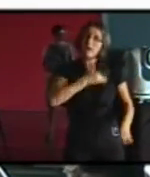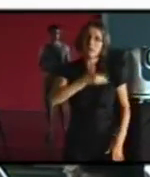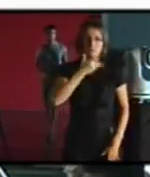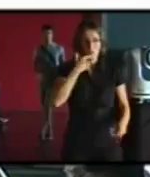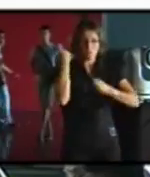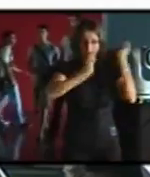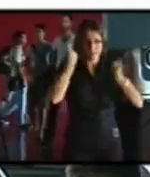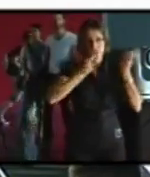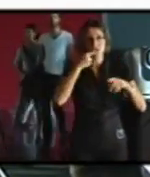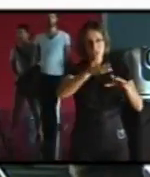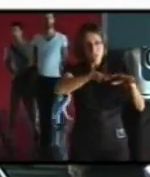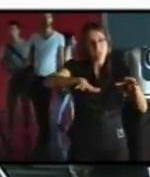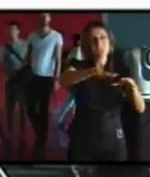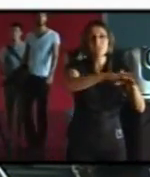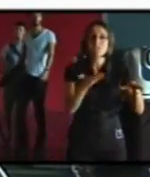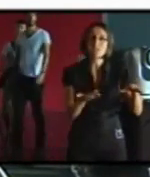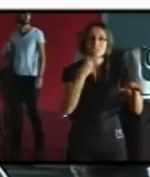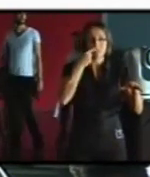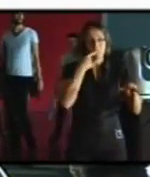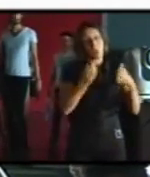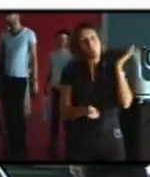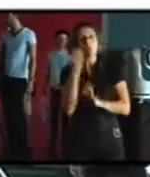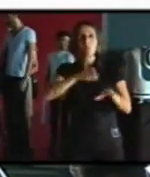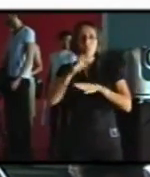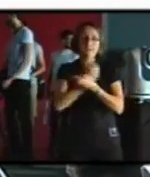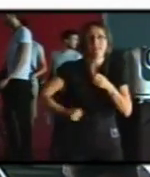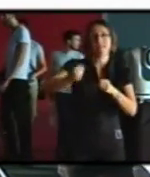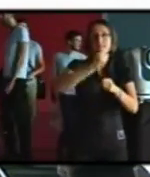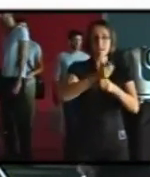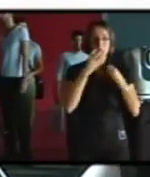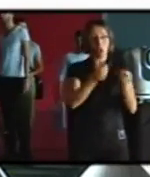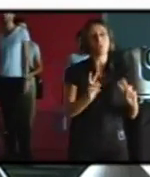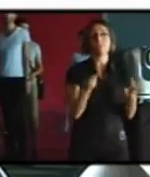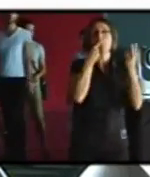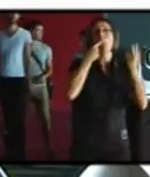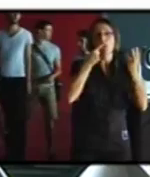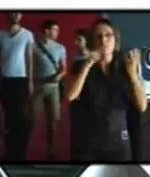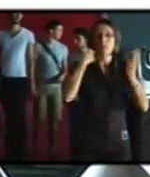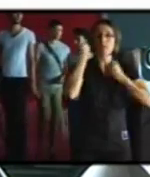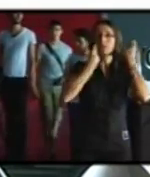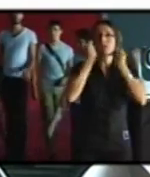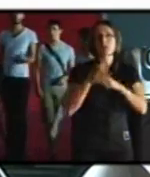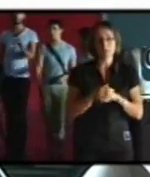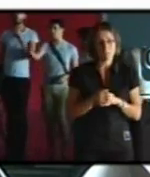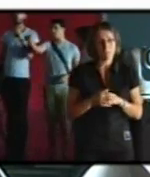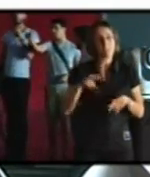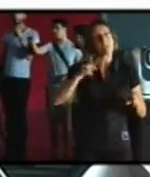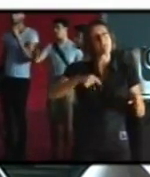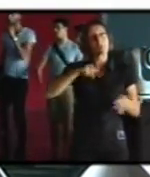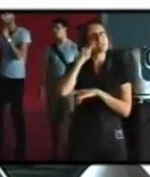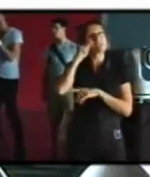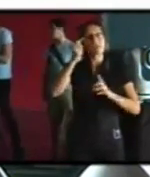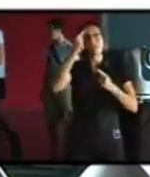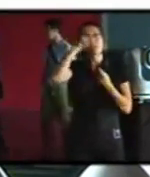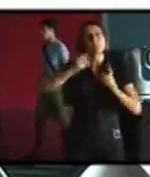à mobiliser pour inventer des nouvelles façons de faire ville, des nouveaux types de programmes. Parce que moi, je suis pas un spécialiste de l'immobilier.